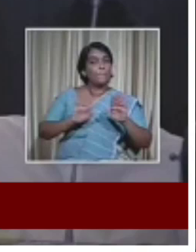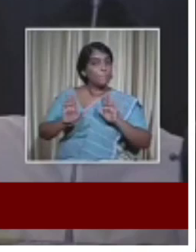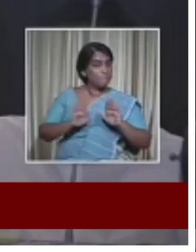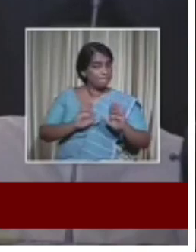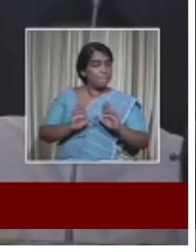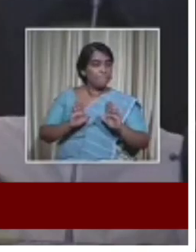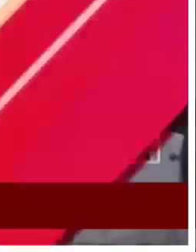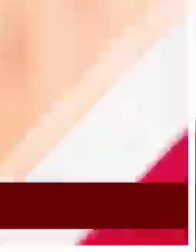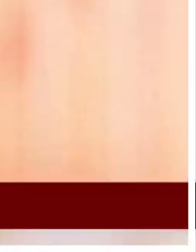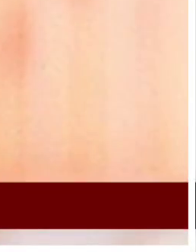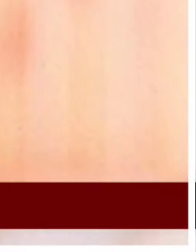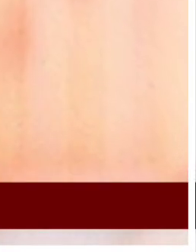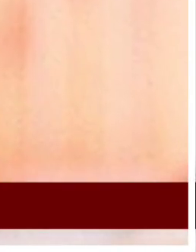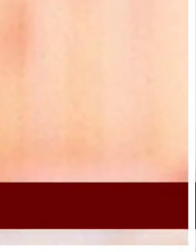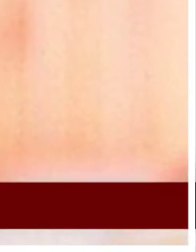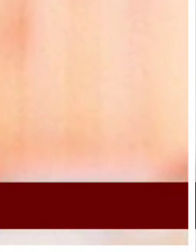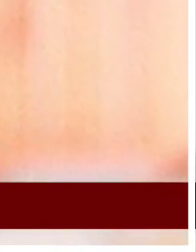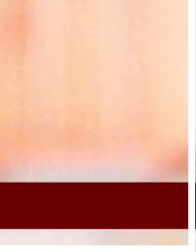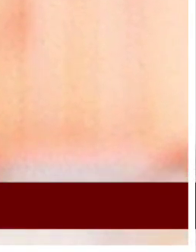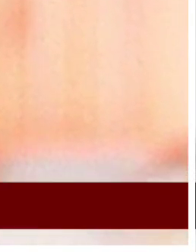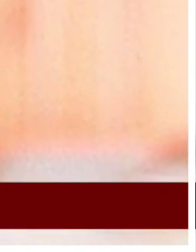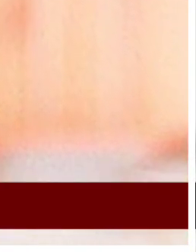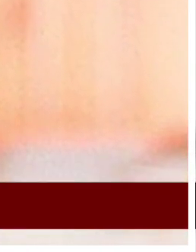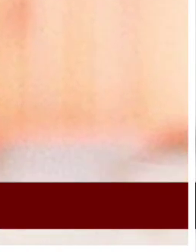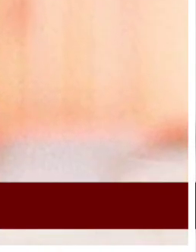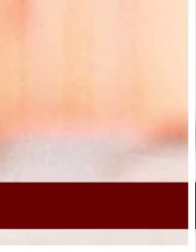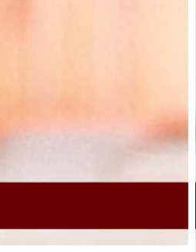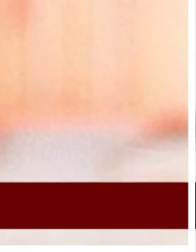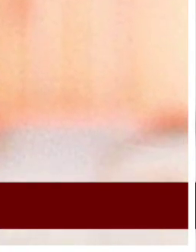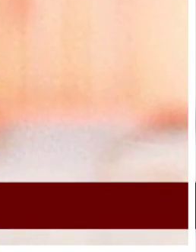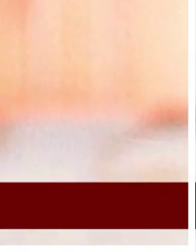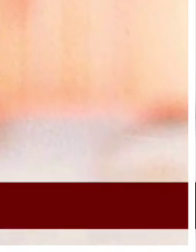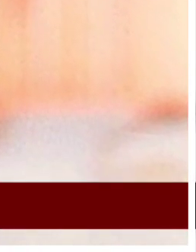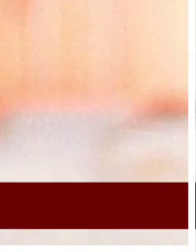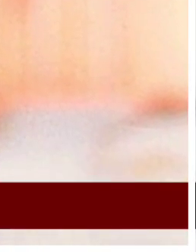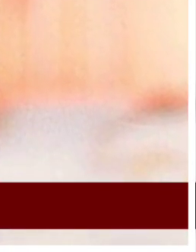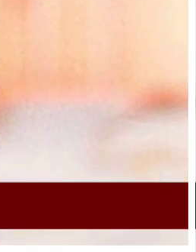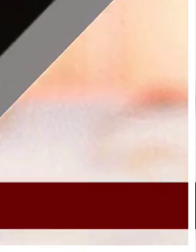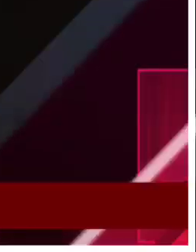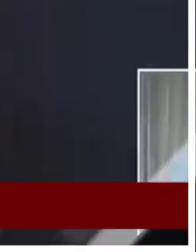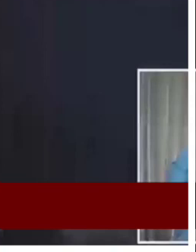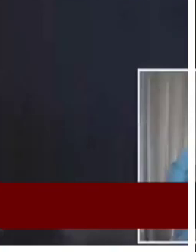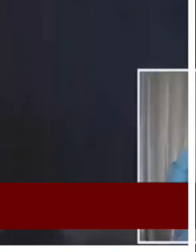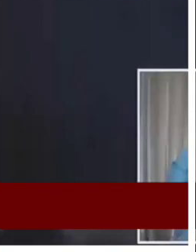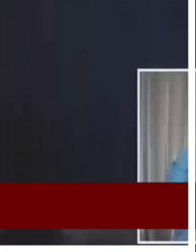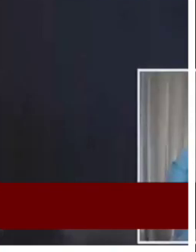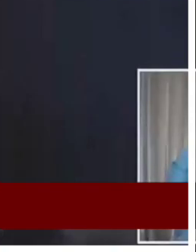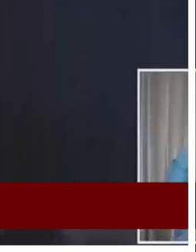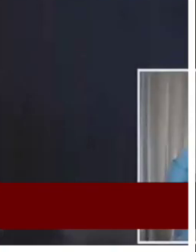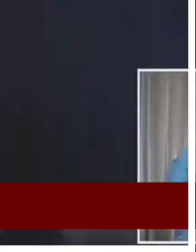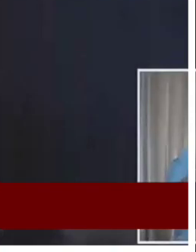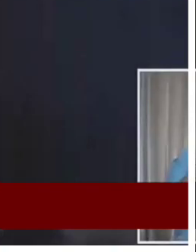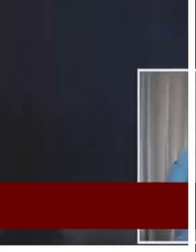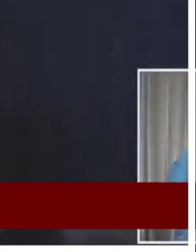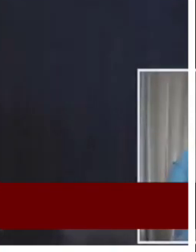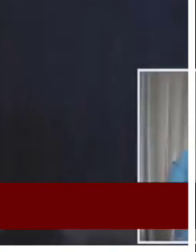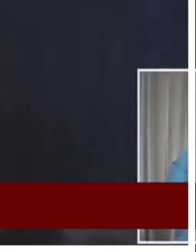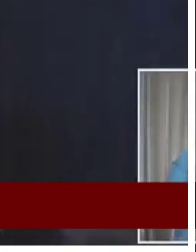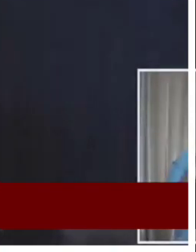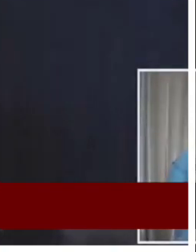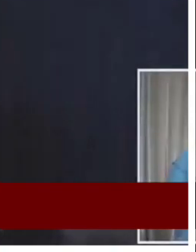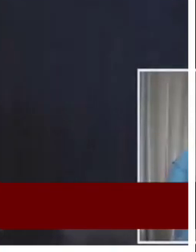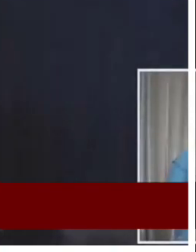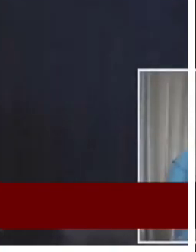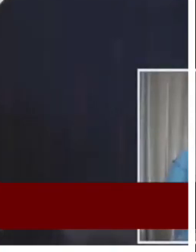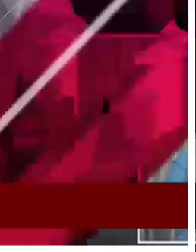விமல் வலியுறுத்து. பொதுமக்களுக்கு பாதுகாப்பு செயலாளரின் அதிகாரப்பூர்வ அறிவிப்பு. நாடாளுமன்றில் நாமல்